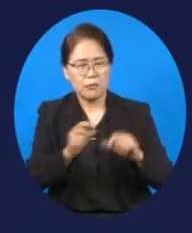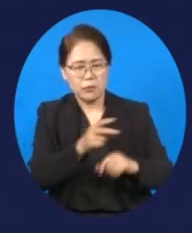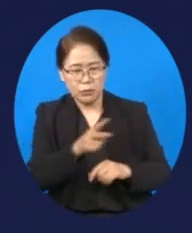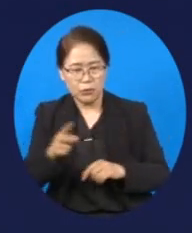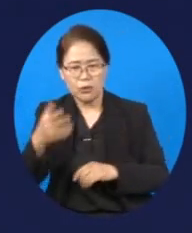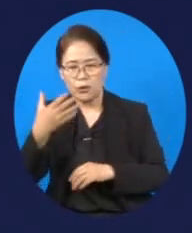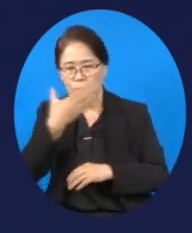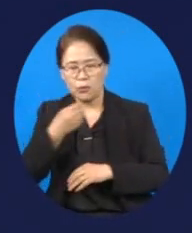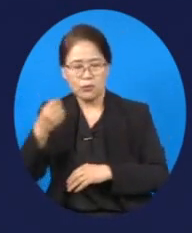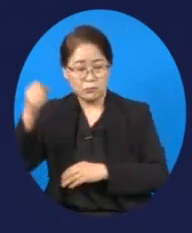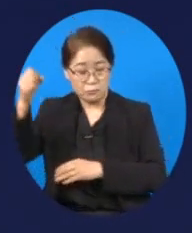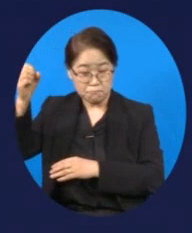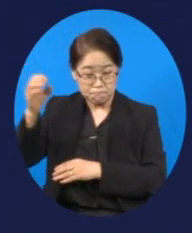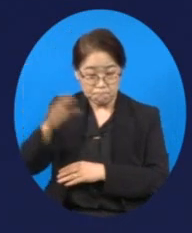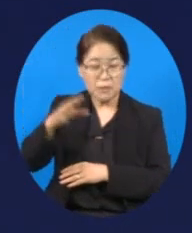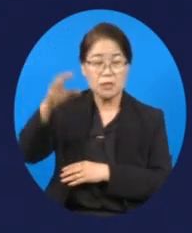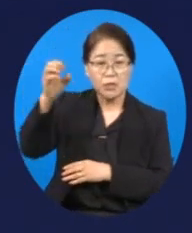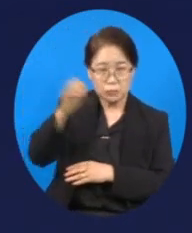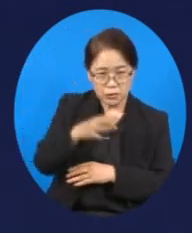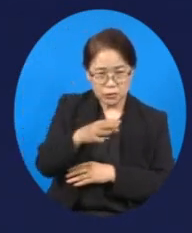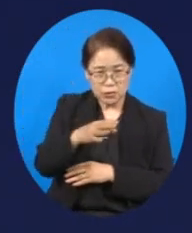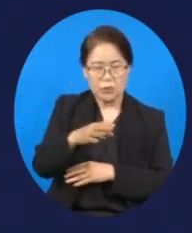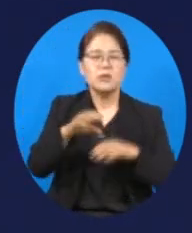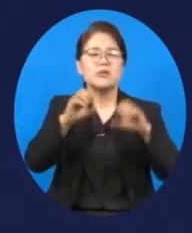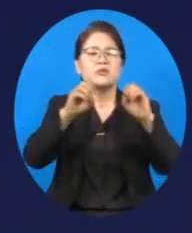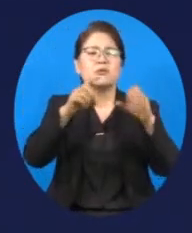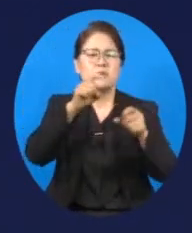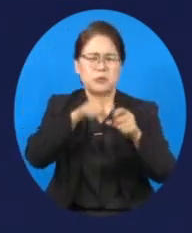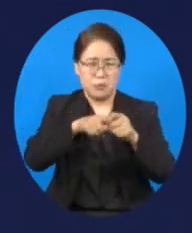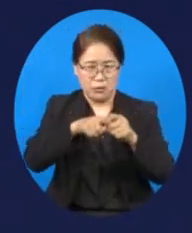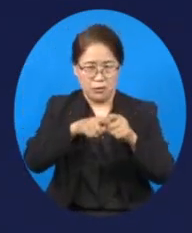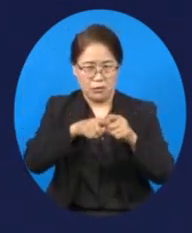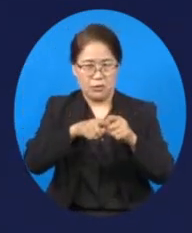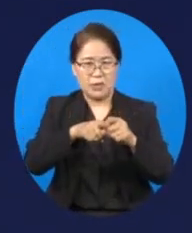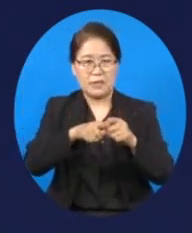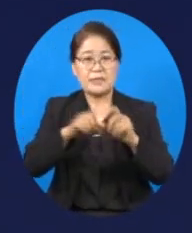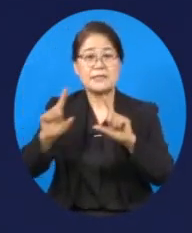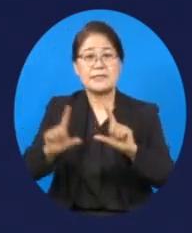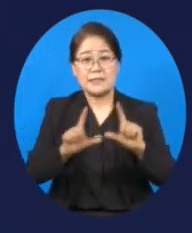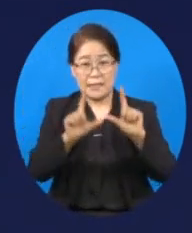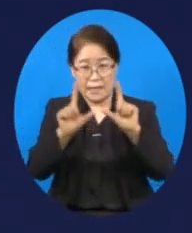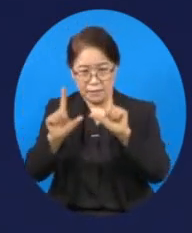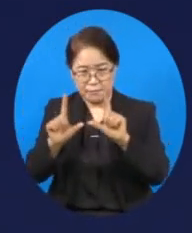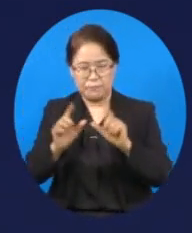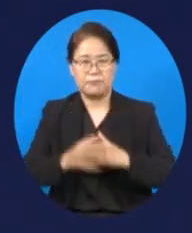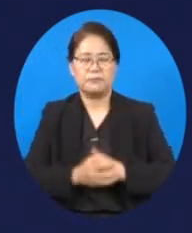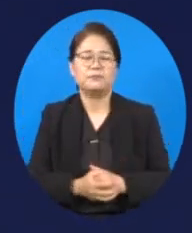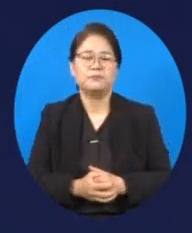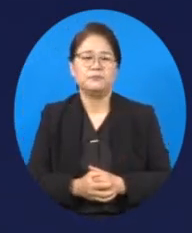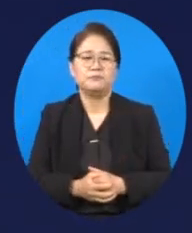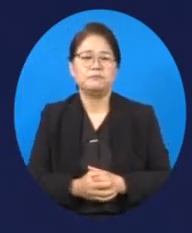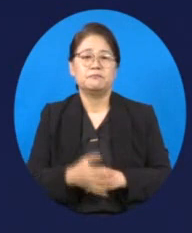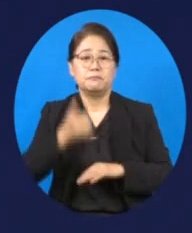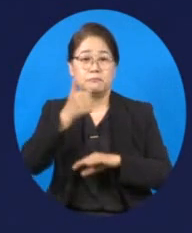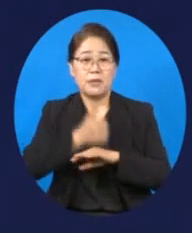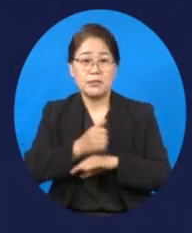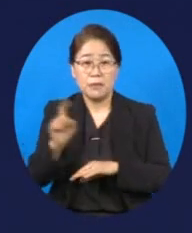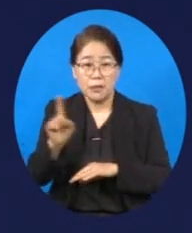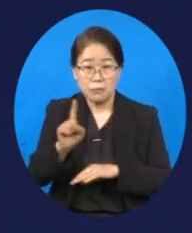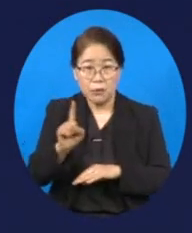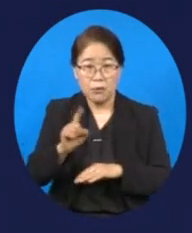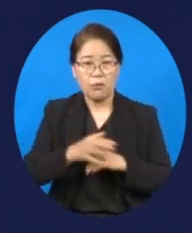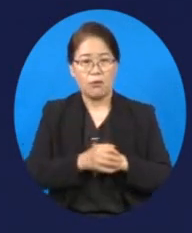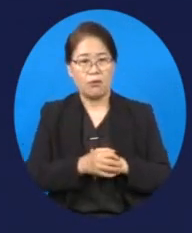복음의 광채를 비추이는 선교적인 삶을 사는 것입니다 자 이제 마지막으로 그러면 왜